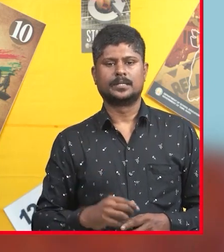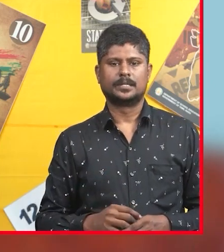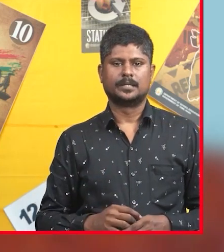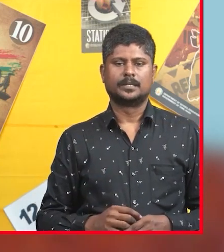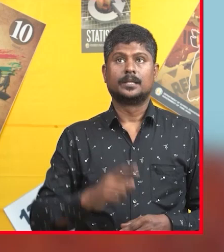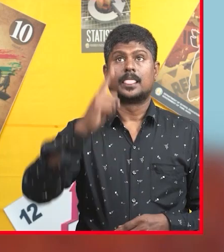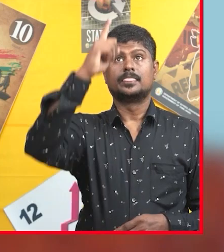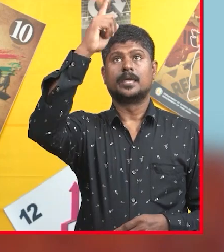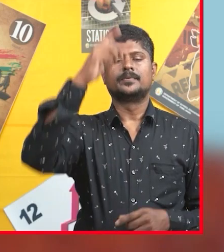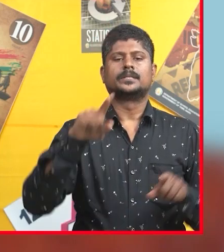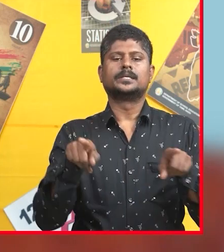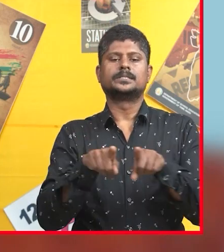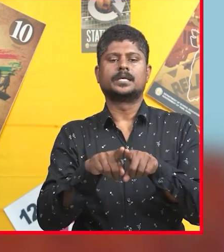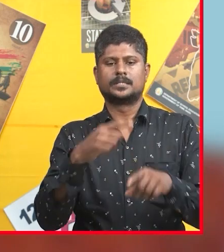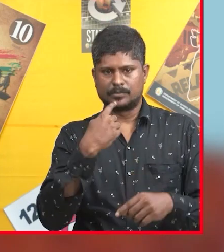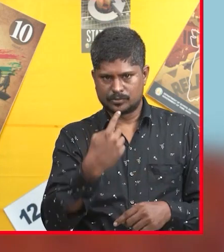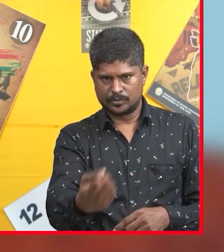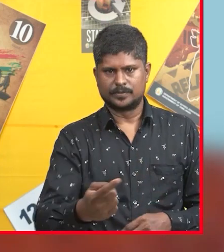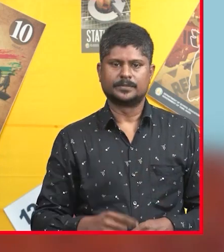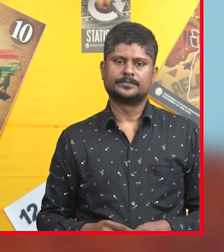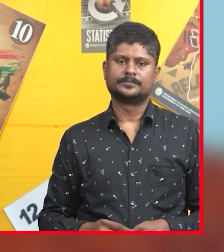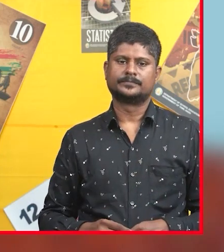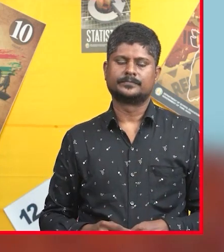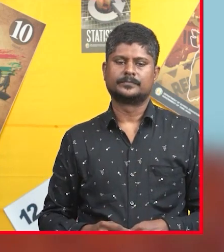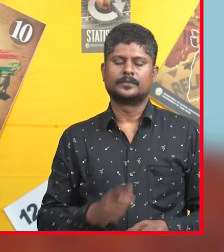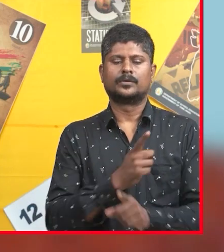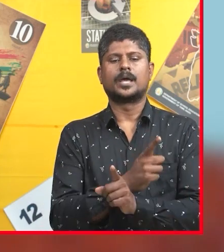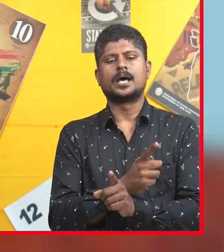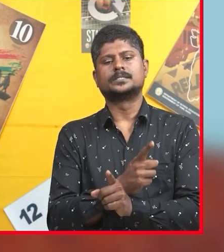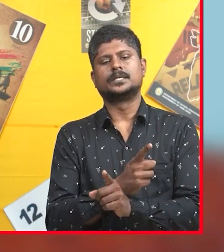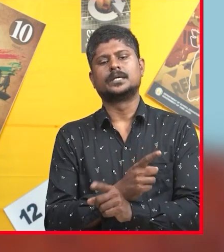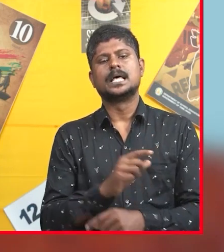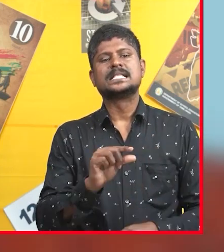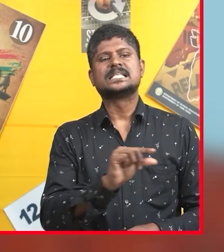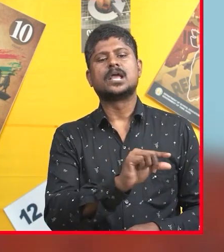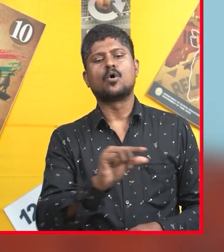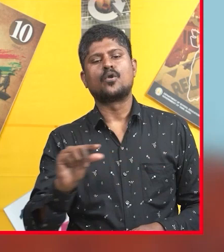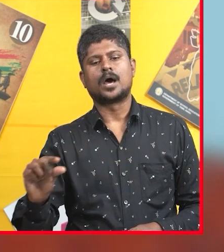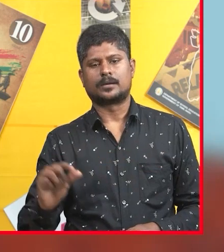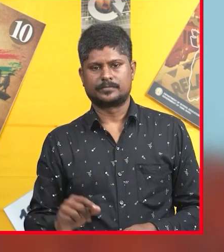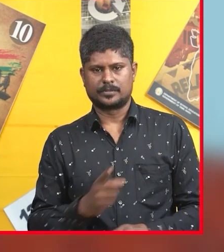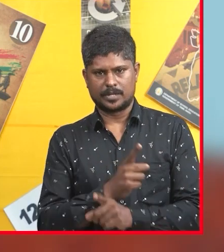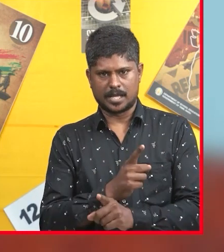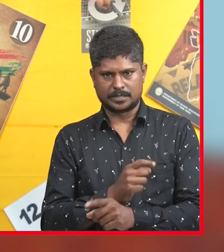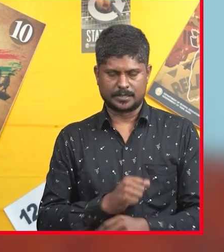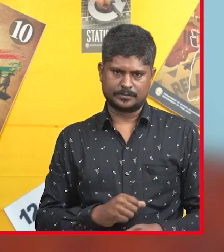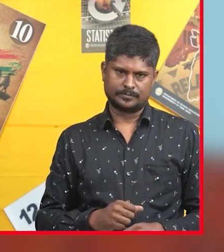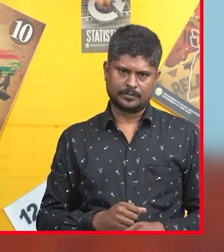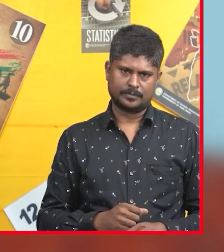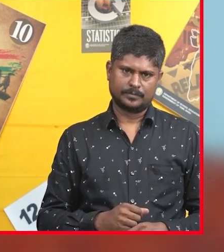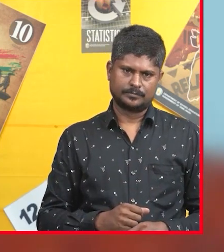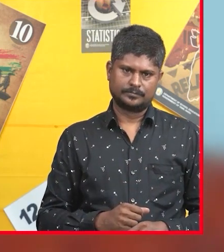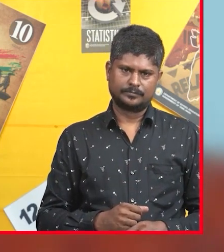தெய்வ பரணி அப்படின்னு கூட சொல்லுவாங்க. கலிங்கத்து பரணியின் ஆசிரியர் யாரு? செய்யங்கொண்டார். கலிங்கத்து பரணியில முழுக்க